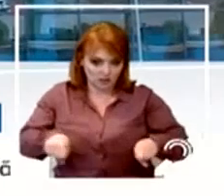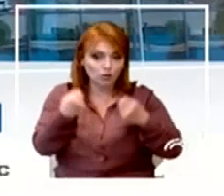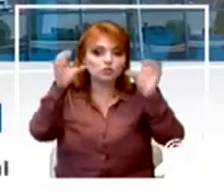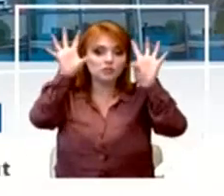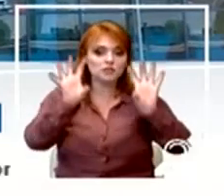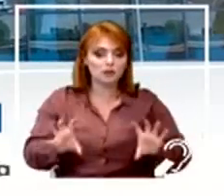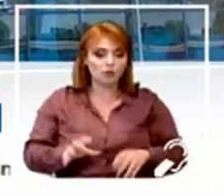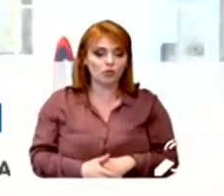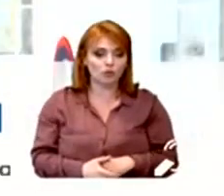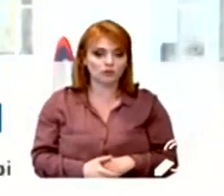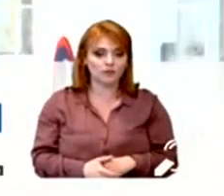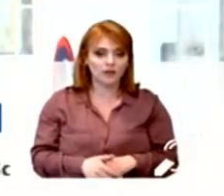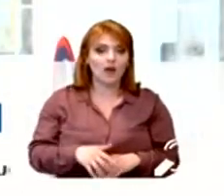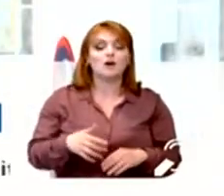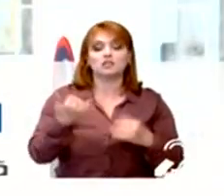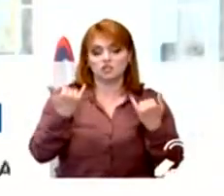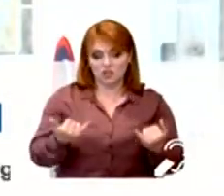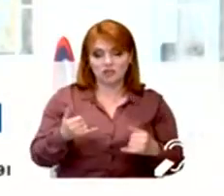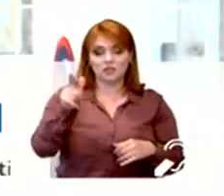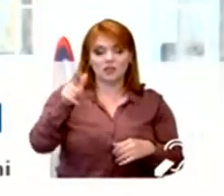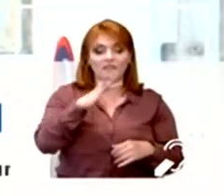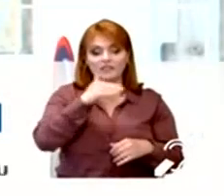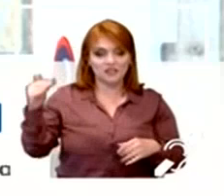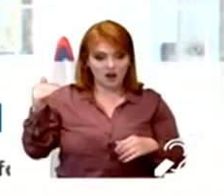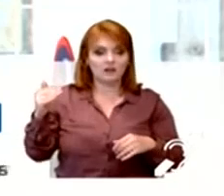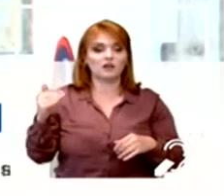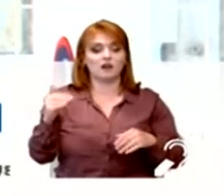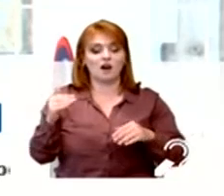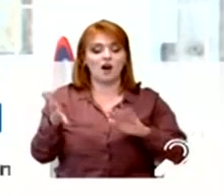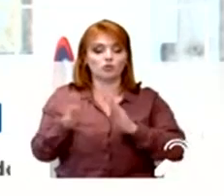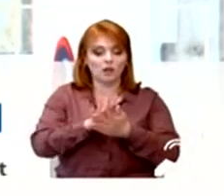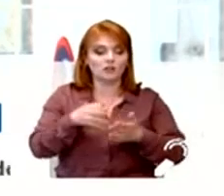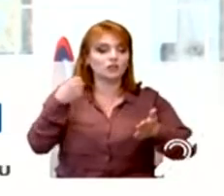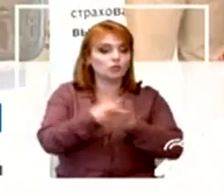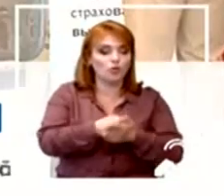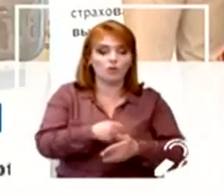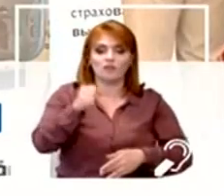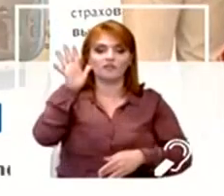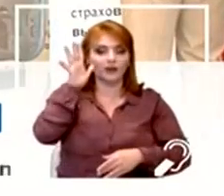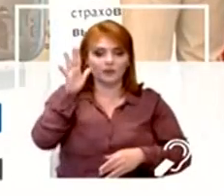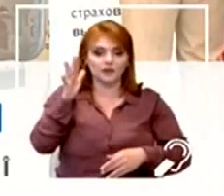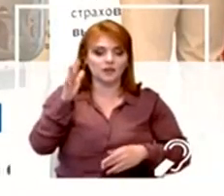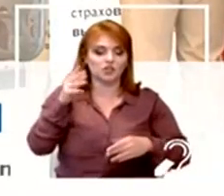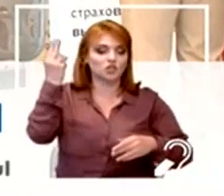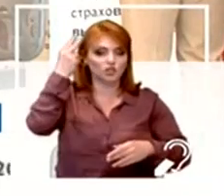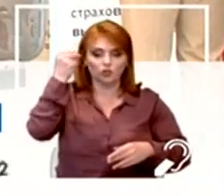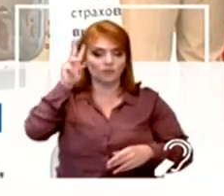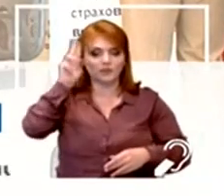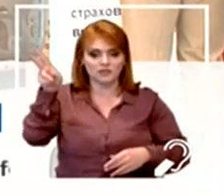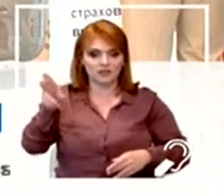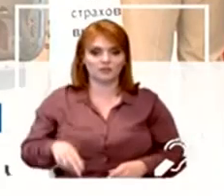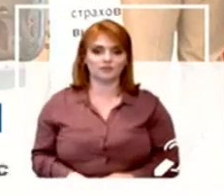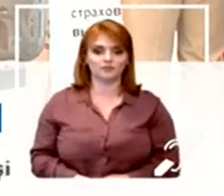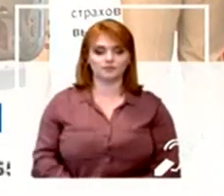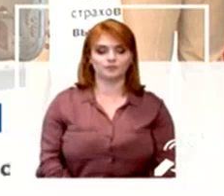pe o perioadă nedeterminată și a depus în instanță o cerere prin care a cerut aprobarea restructurării accelerate a